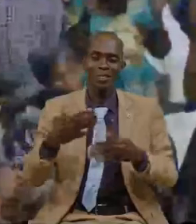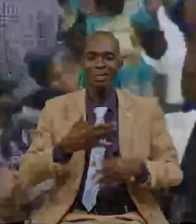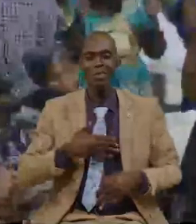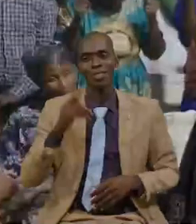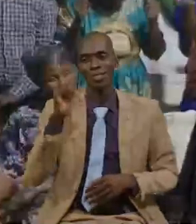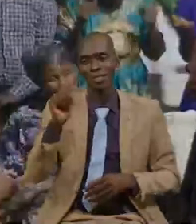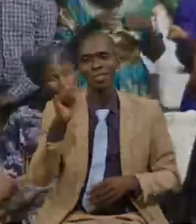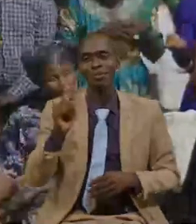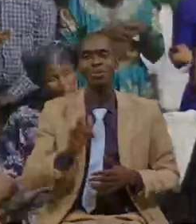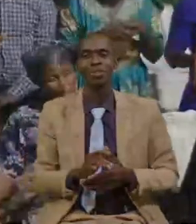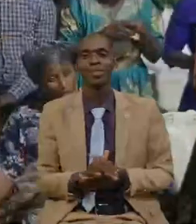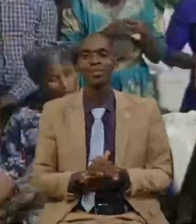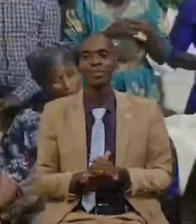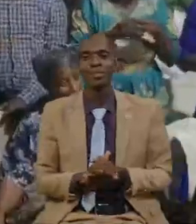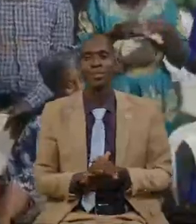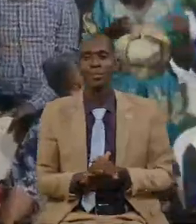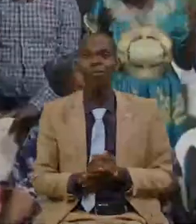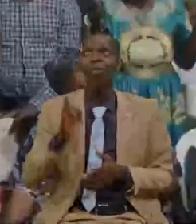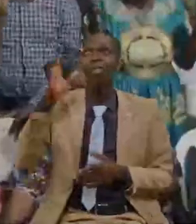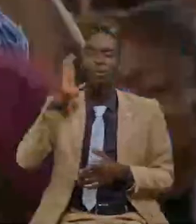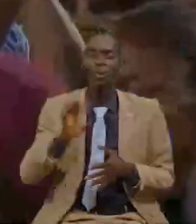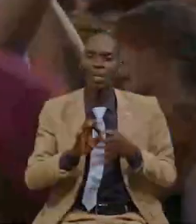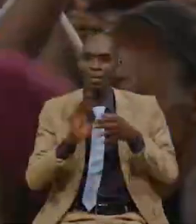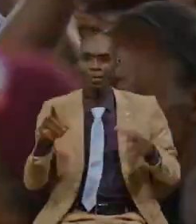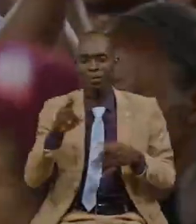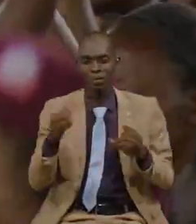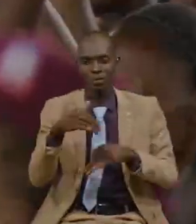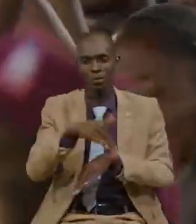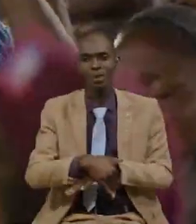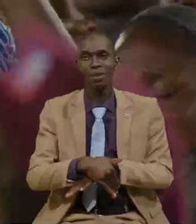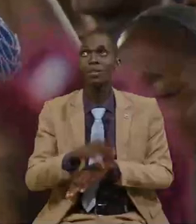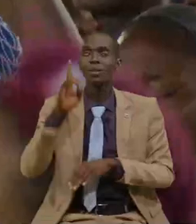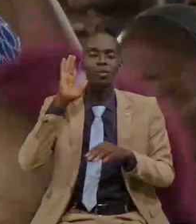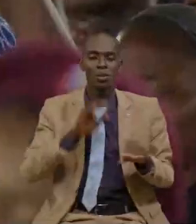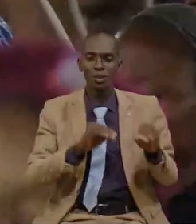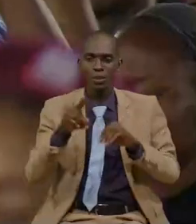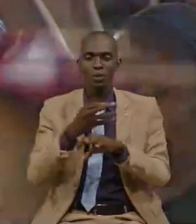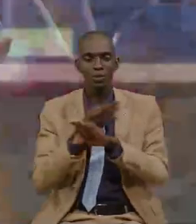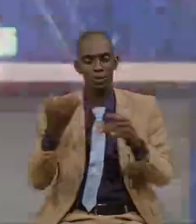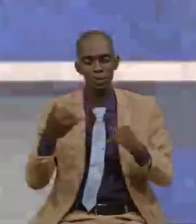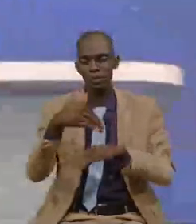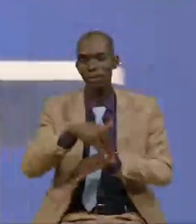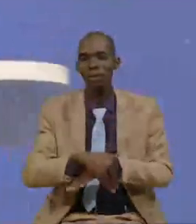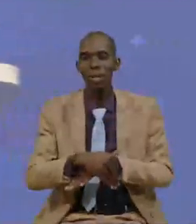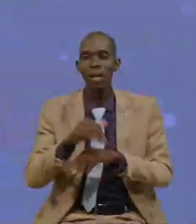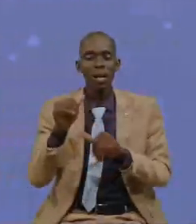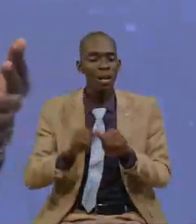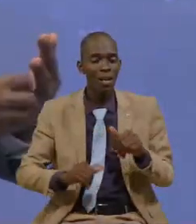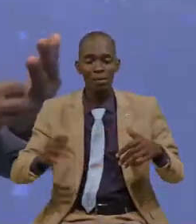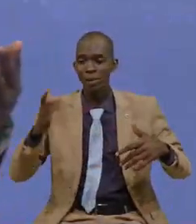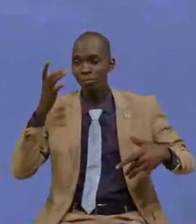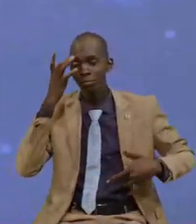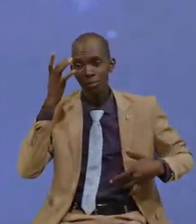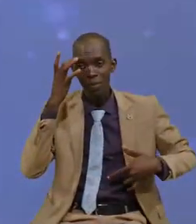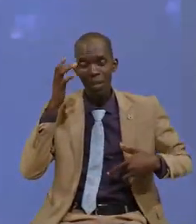Je rapporte et je donne mon témoignage. Il va vous délier ce soir. Il va vous affranchir ce soir.